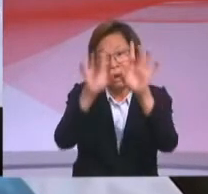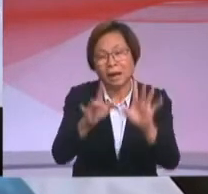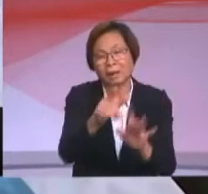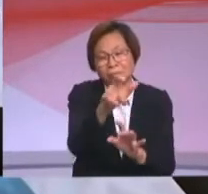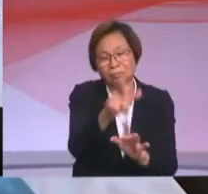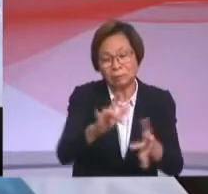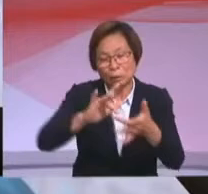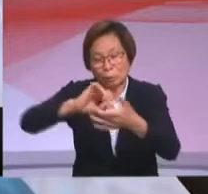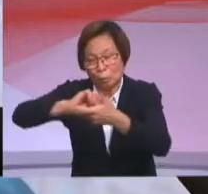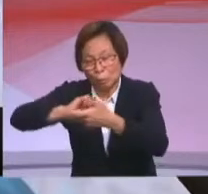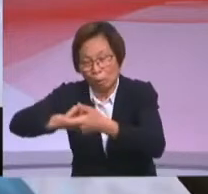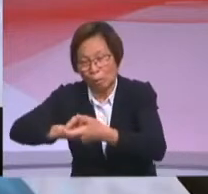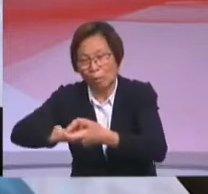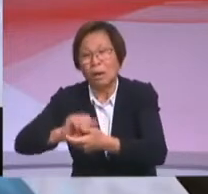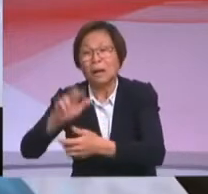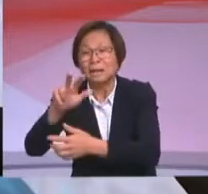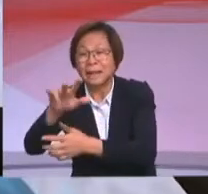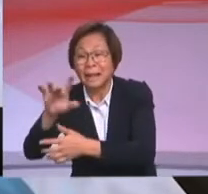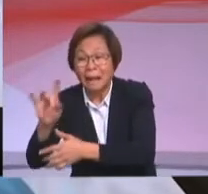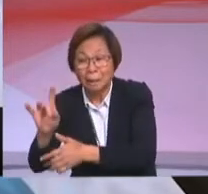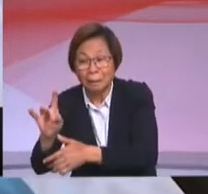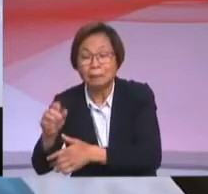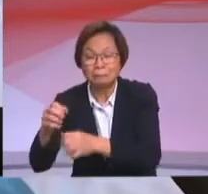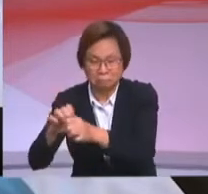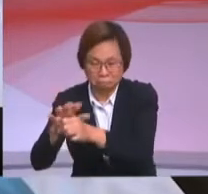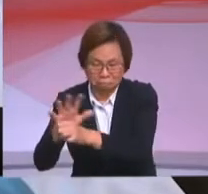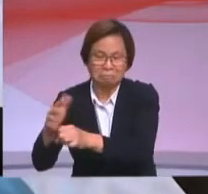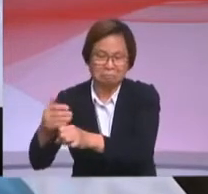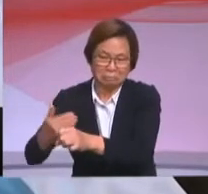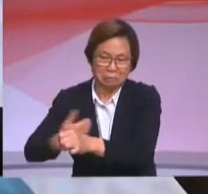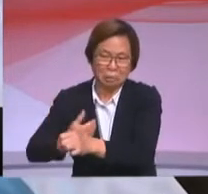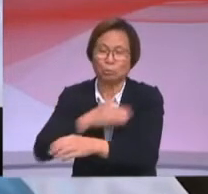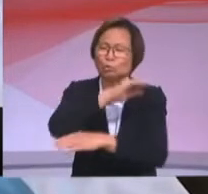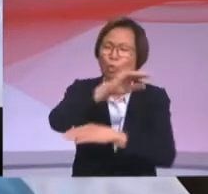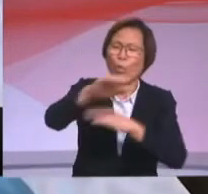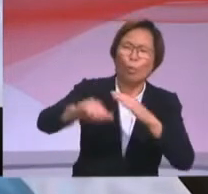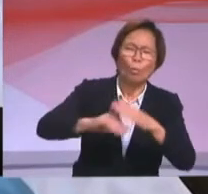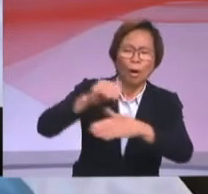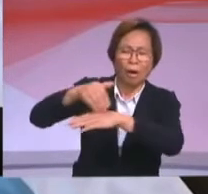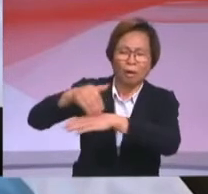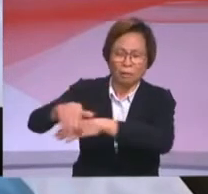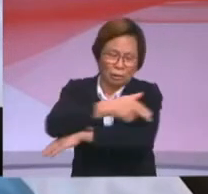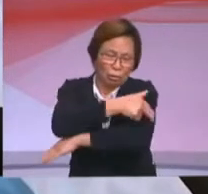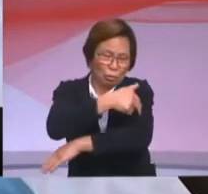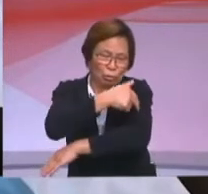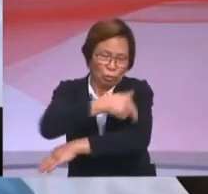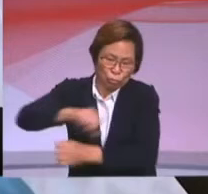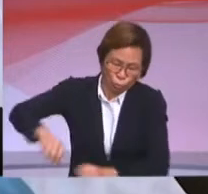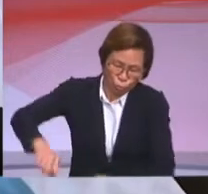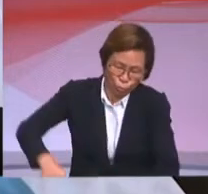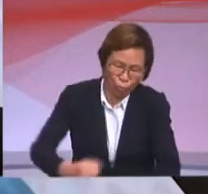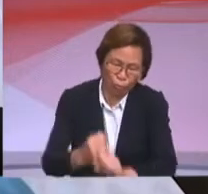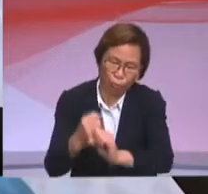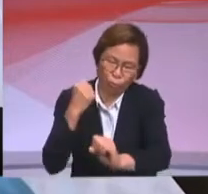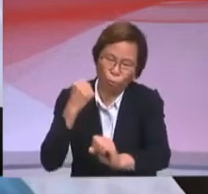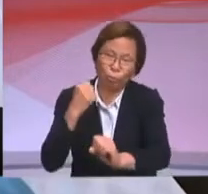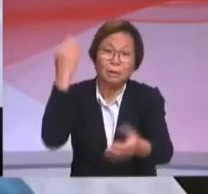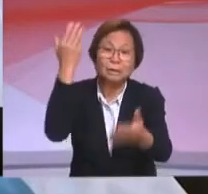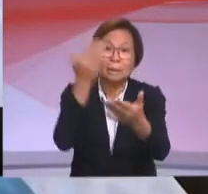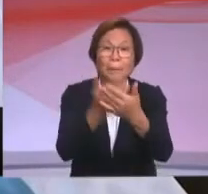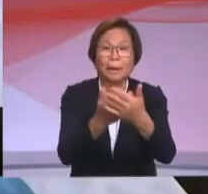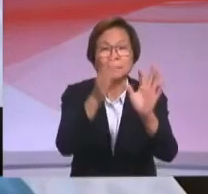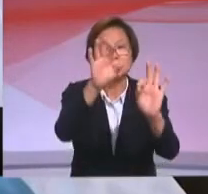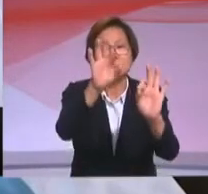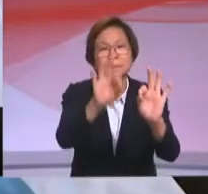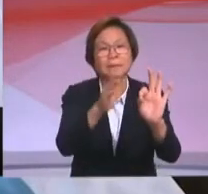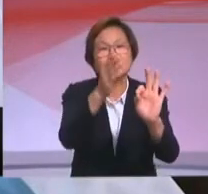rapat telah mengesan sebanyak 38 lagi kes positif. Kesemua kes telah dimasukkan ke Hospital Sungai Buloh. Sehingga